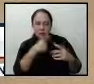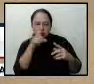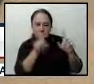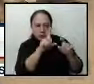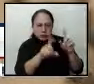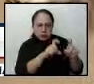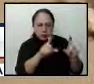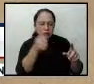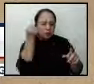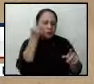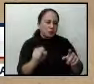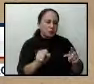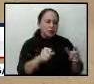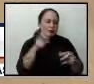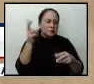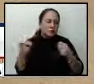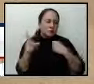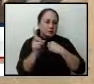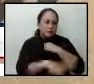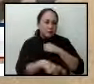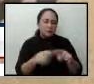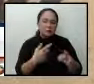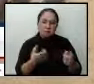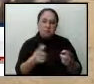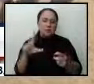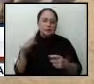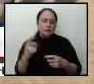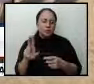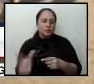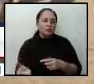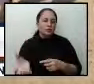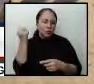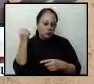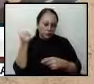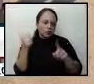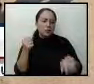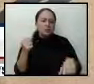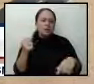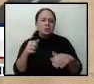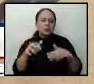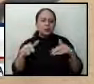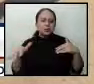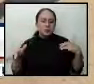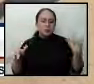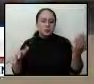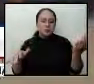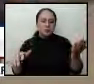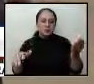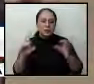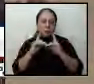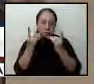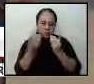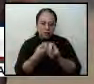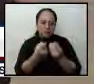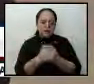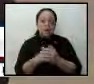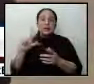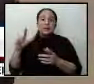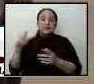ipinato sa kanya. Bawat LGU ay magkakaroon naman ng kanilang sariling traffic adjudication division. Sa mga LGU na hindi pa